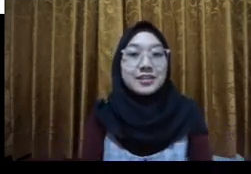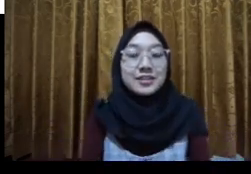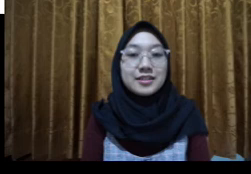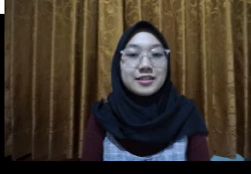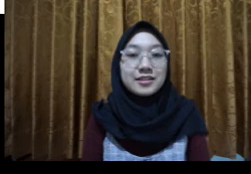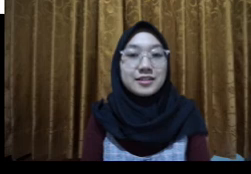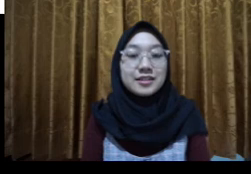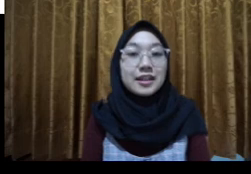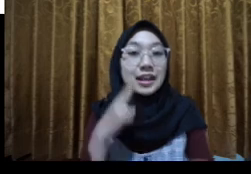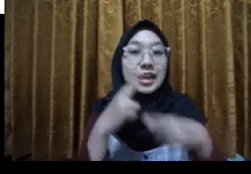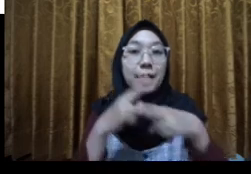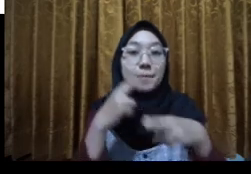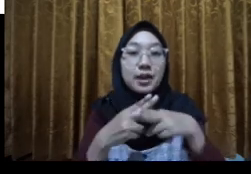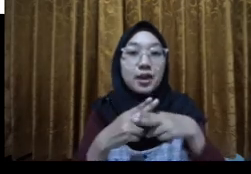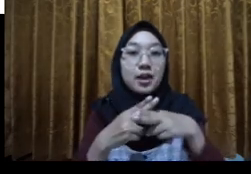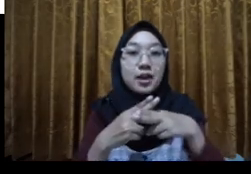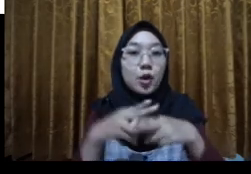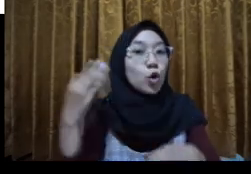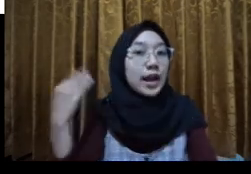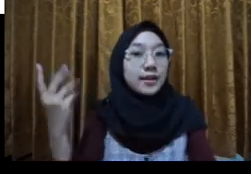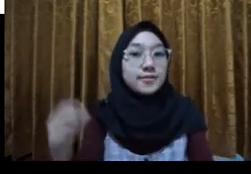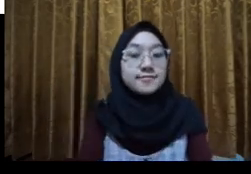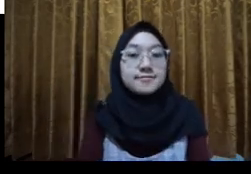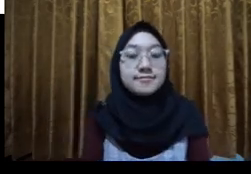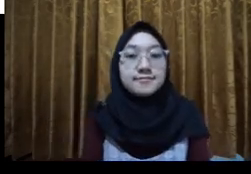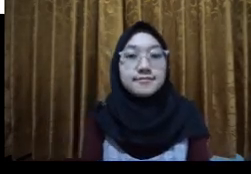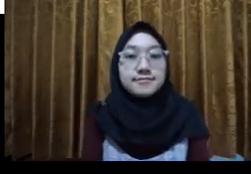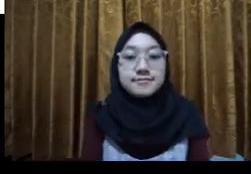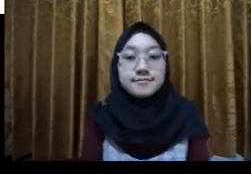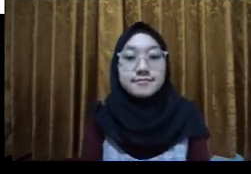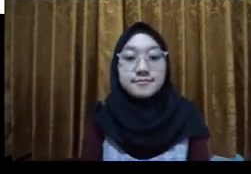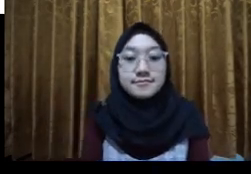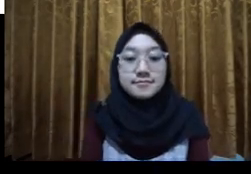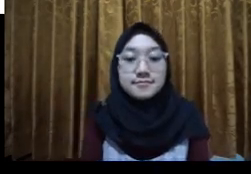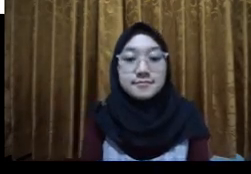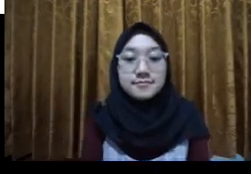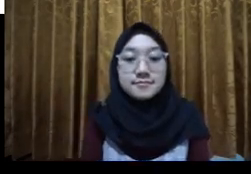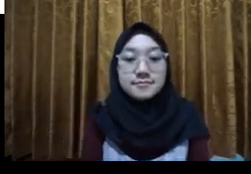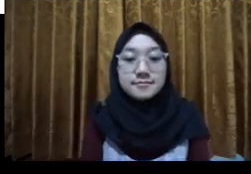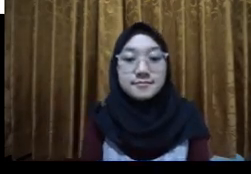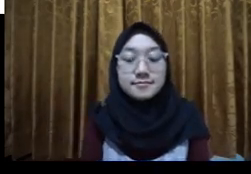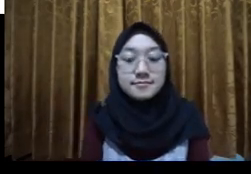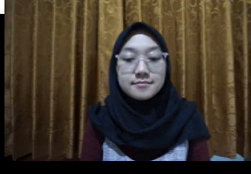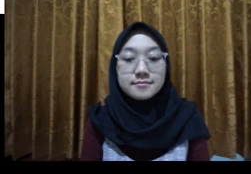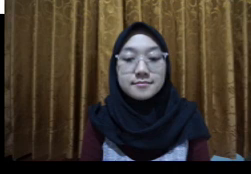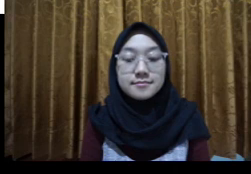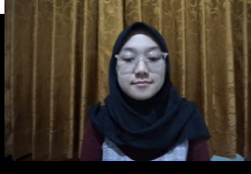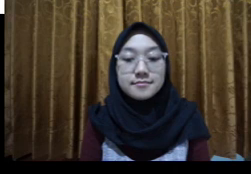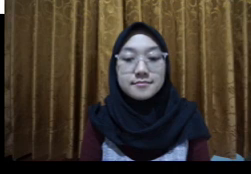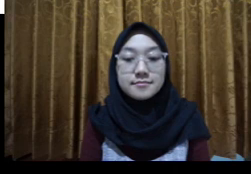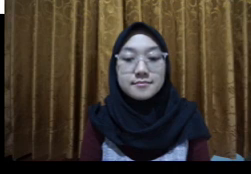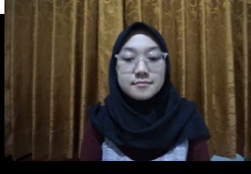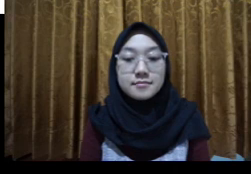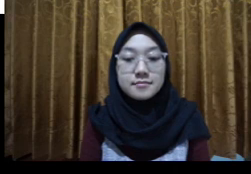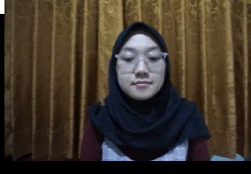Nah ini nama-nama orangnya ini. Oke. Itulah kelebihan dan kekurangan aplikasi Bookworm